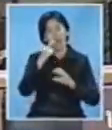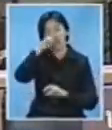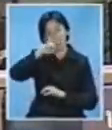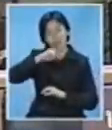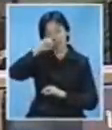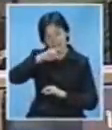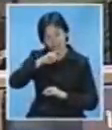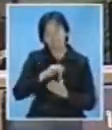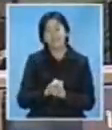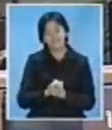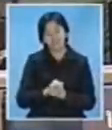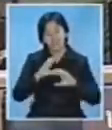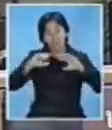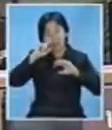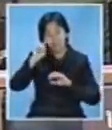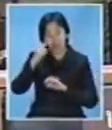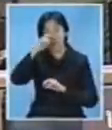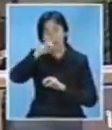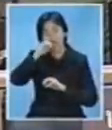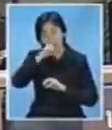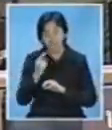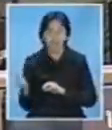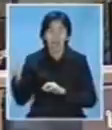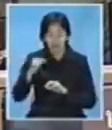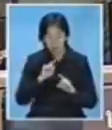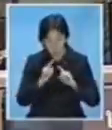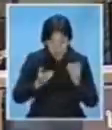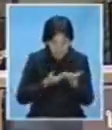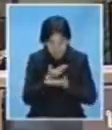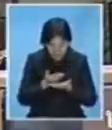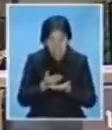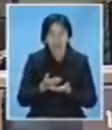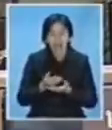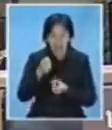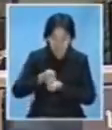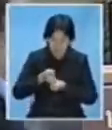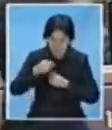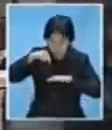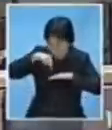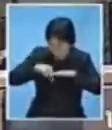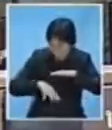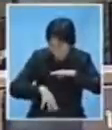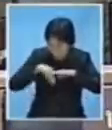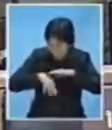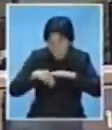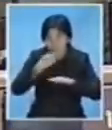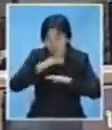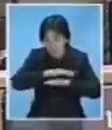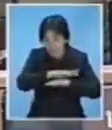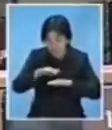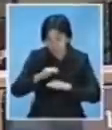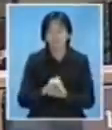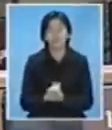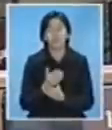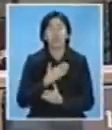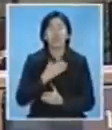ยนะคะให้รีบเปิดการเจรจาเพื่อที่จะได้มีการสำรวจขุดเจาะทางทะเลโดยเร็วที่สุดท่านประธานคะการเ